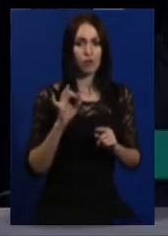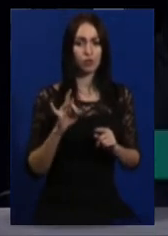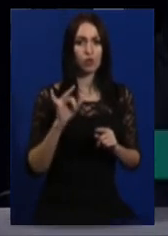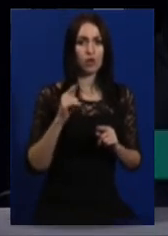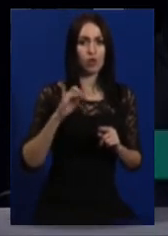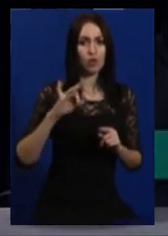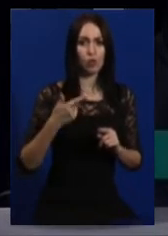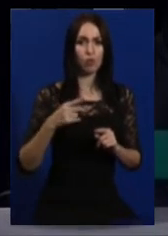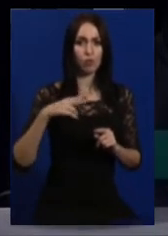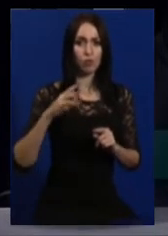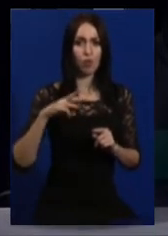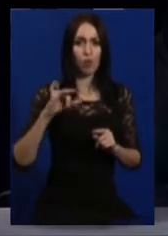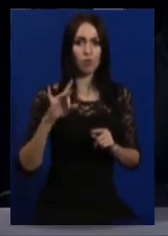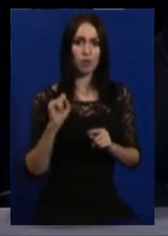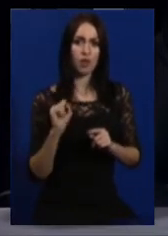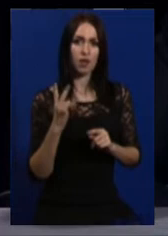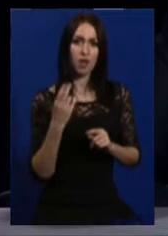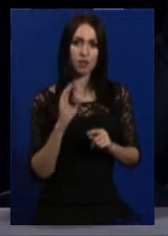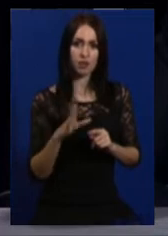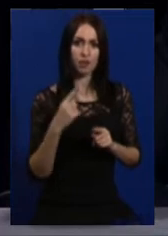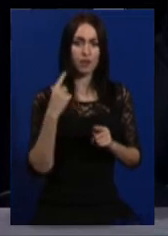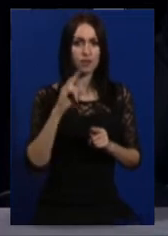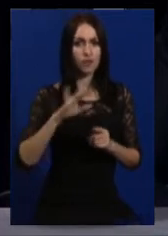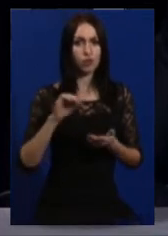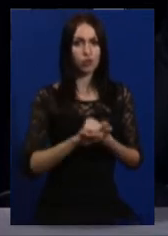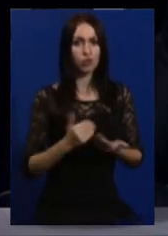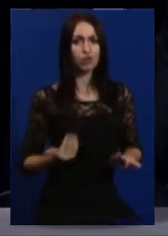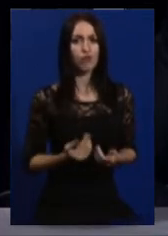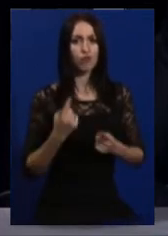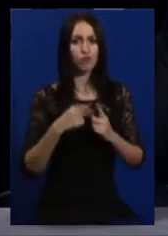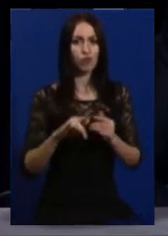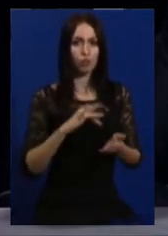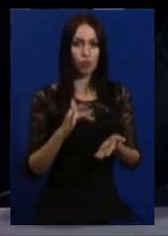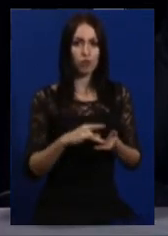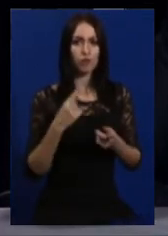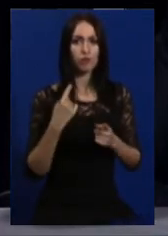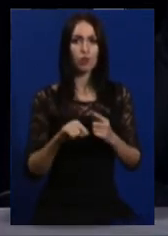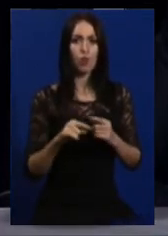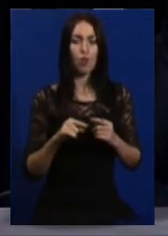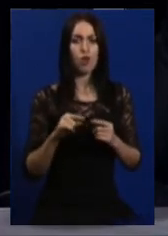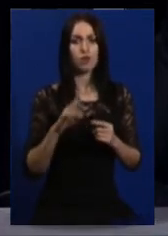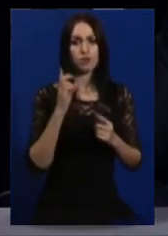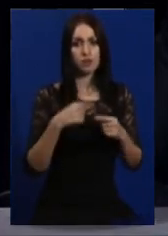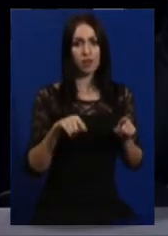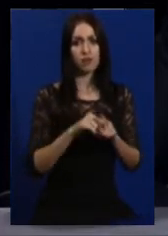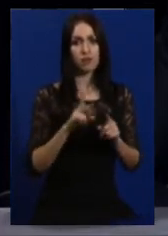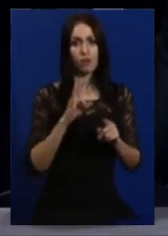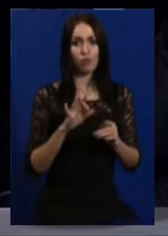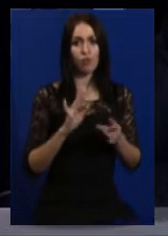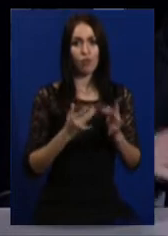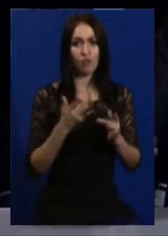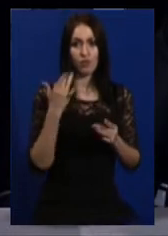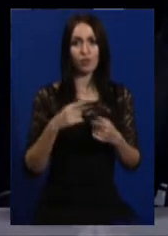известный журналист живет в другом городе в другой стране но в эпоху интернета это очень просто делается